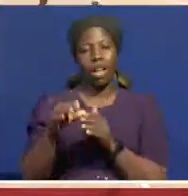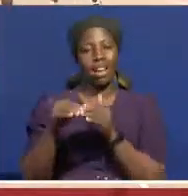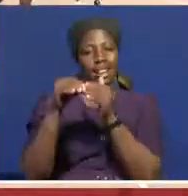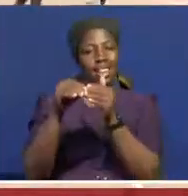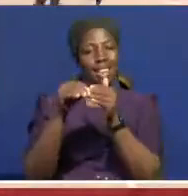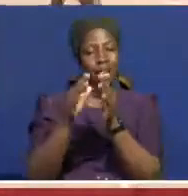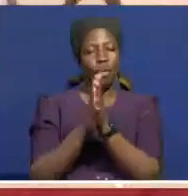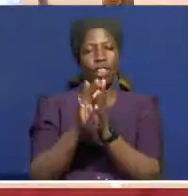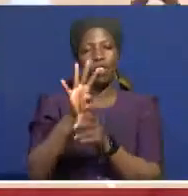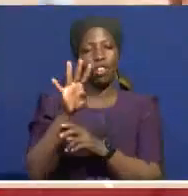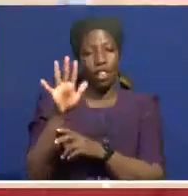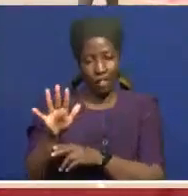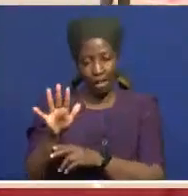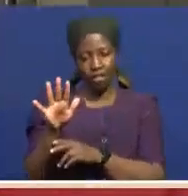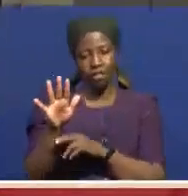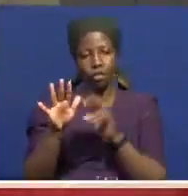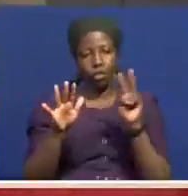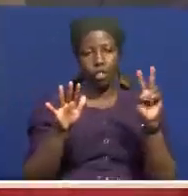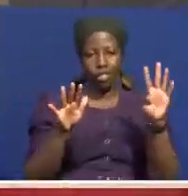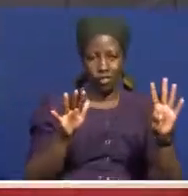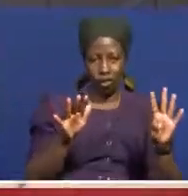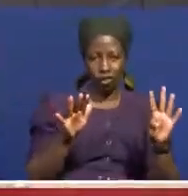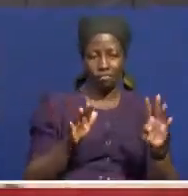kwa alama 45 kwa 24.